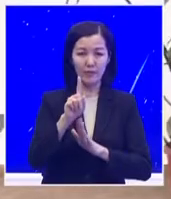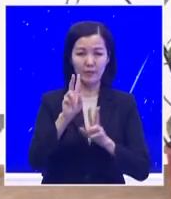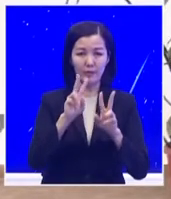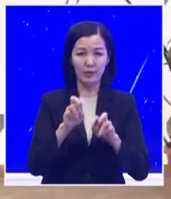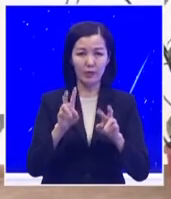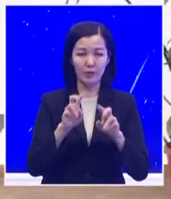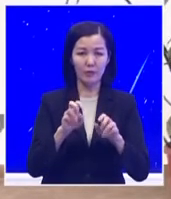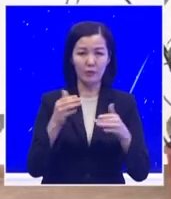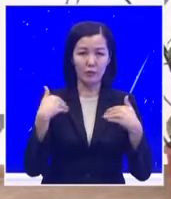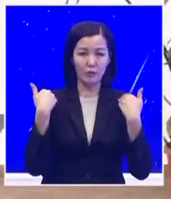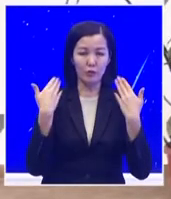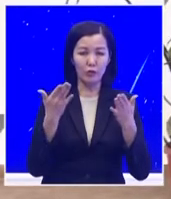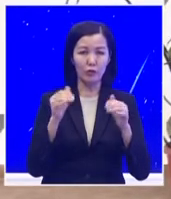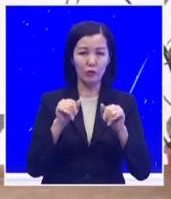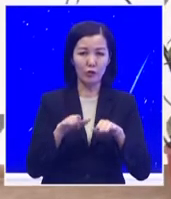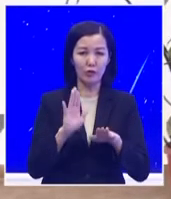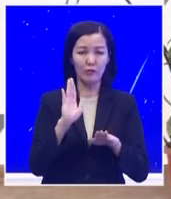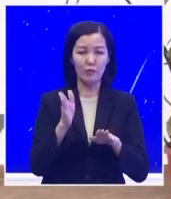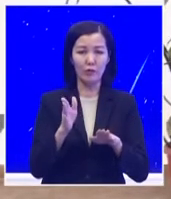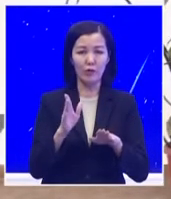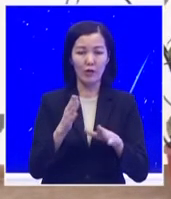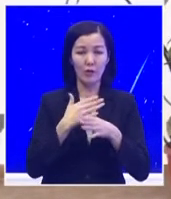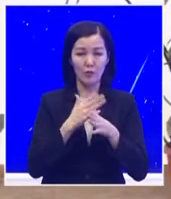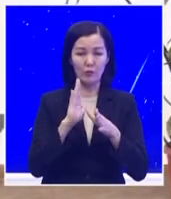аламыз, ұсыныстар жасаймыз. Жалпы біз облыс бойынша